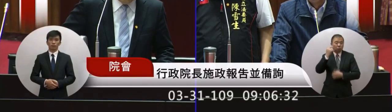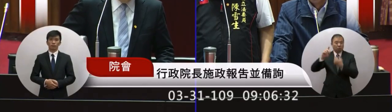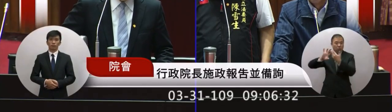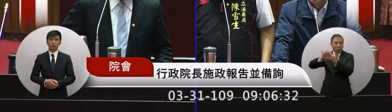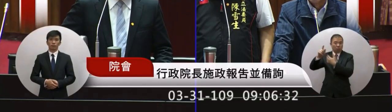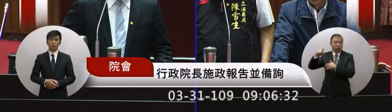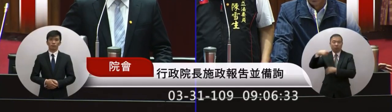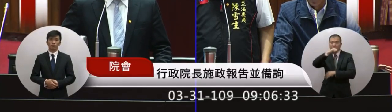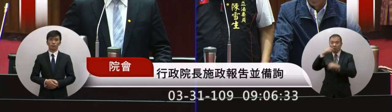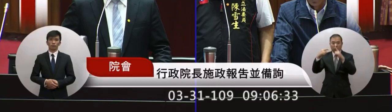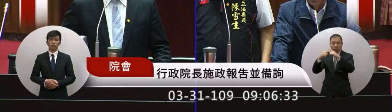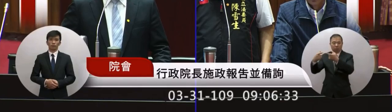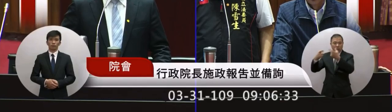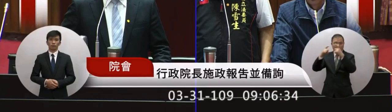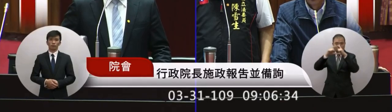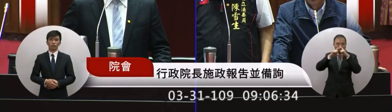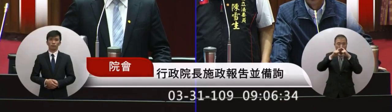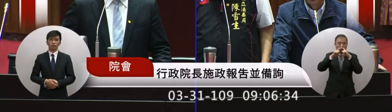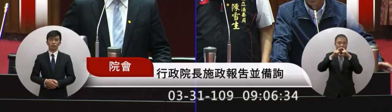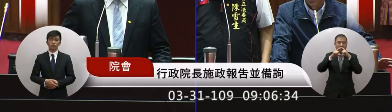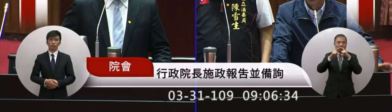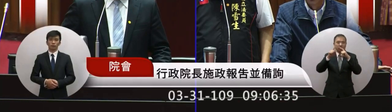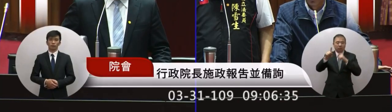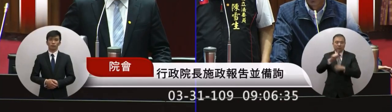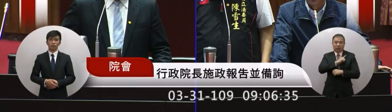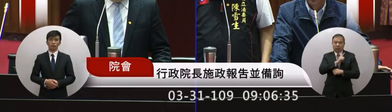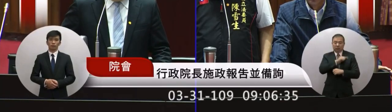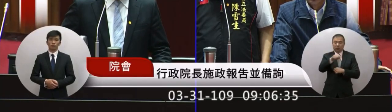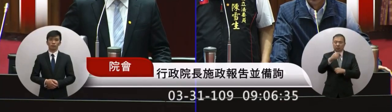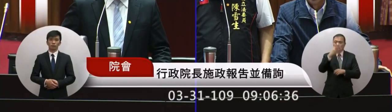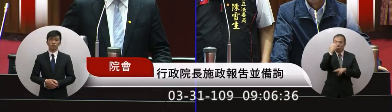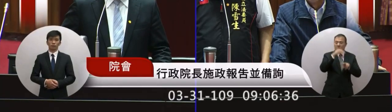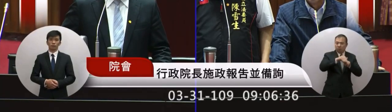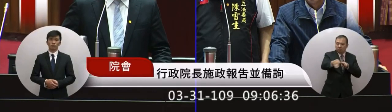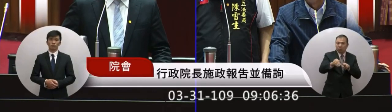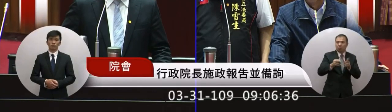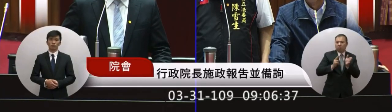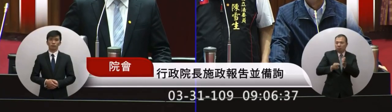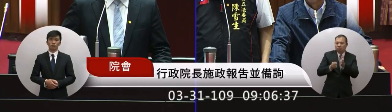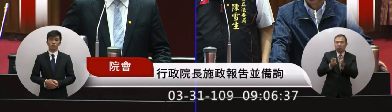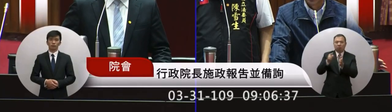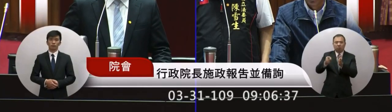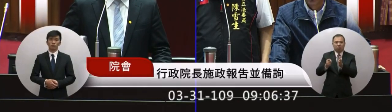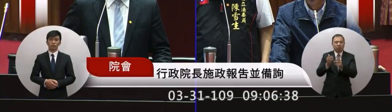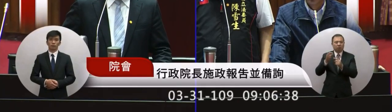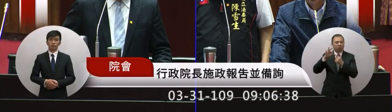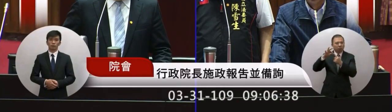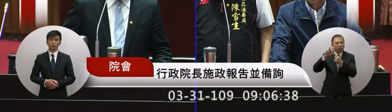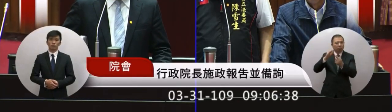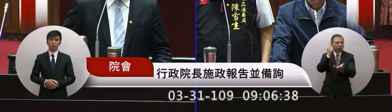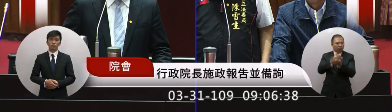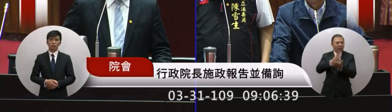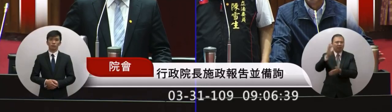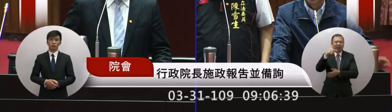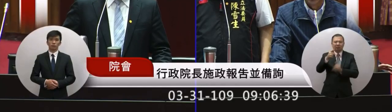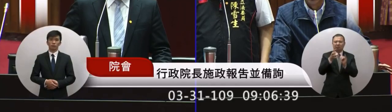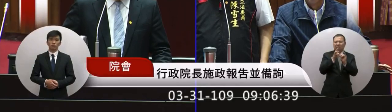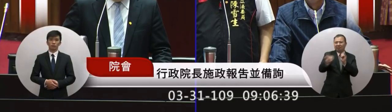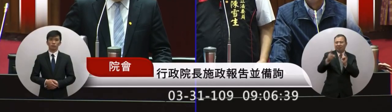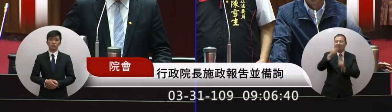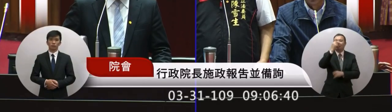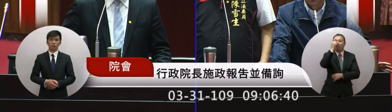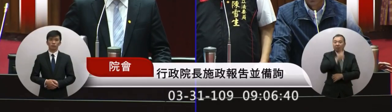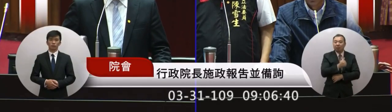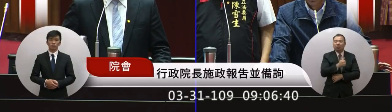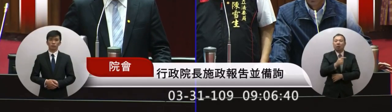人禁止搭乘大众运输工具，可是离岛呢比较特殊，因为飞机本身